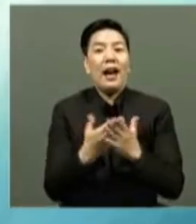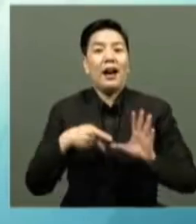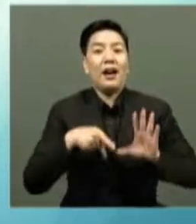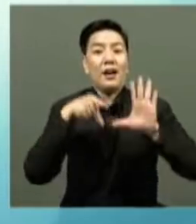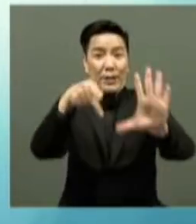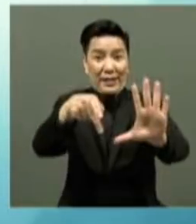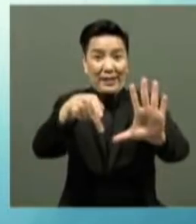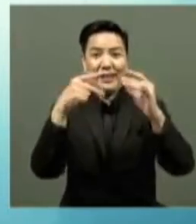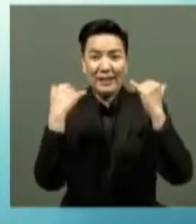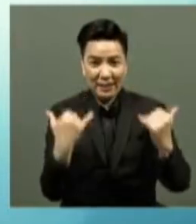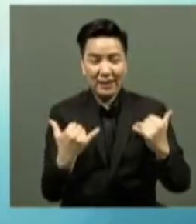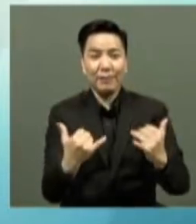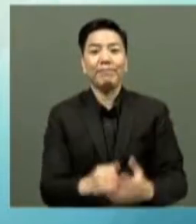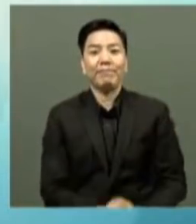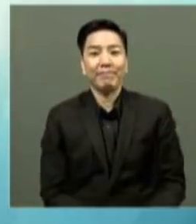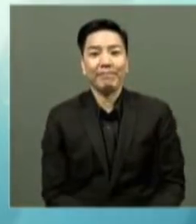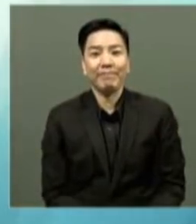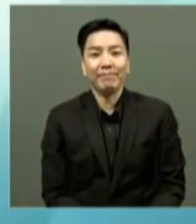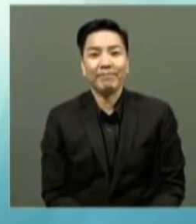ล้านคนตรงนี้ครับอันนั้นขออนุญาตเป็นสรุปความคืบหน้าทั้งหมดของมาตรการเราไม่ทิ้งกันนะครับการยา5,000